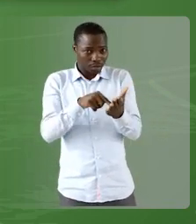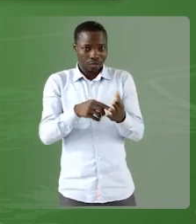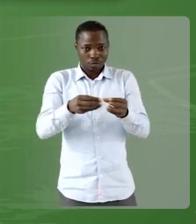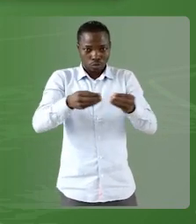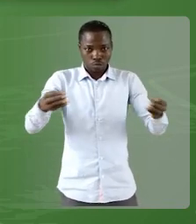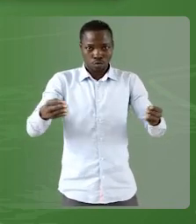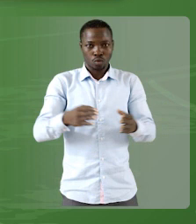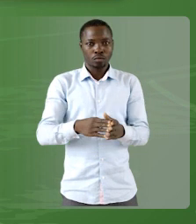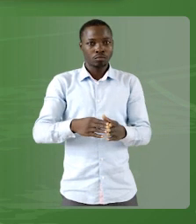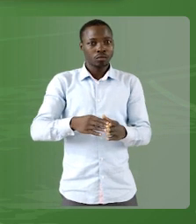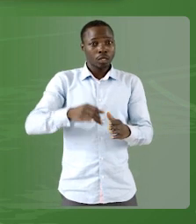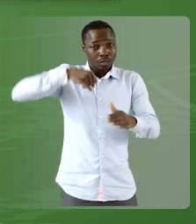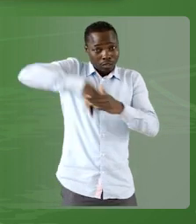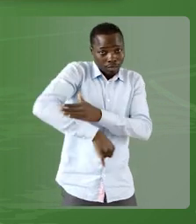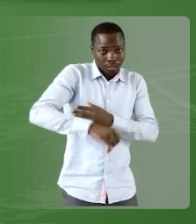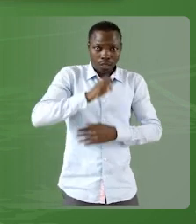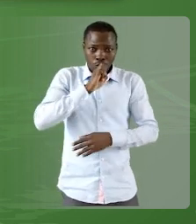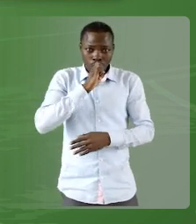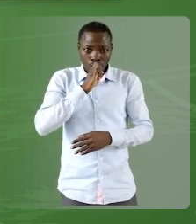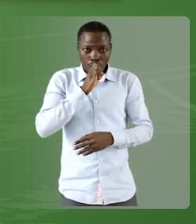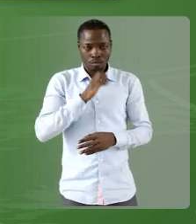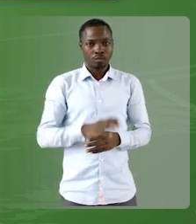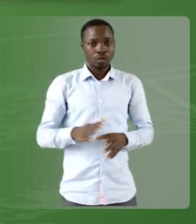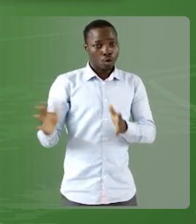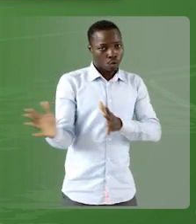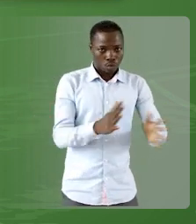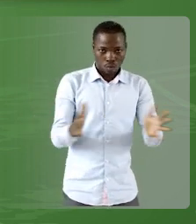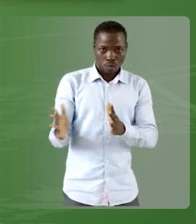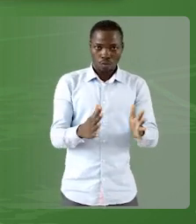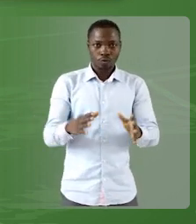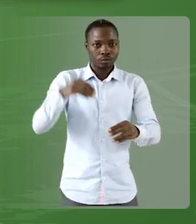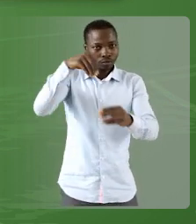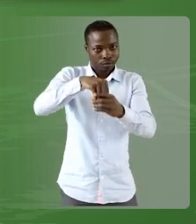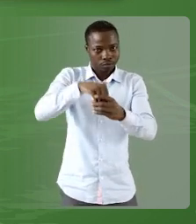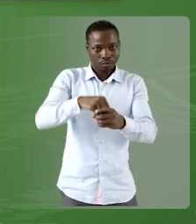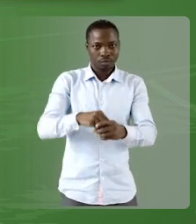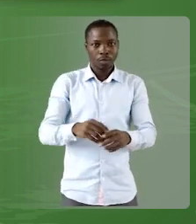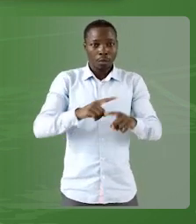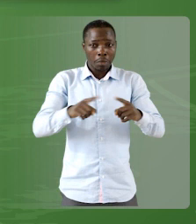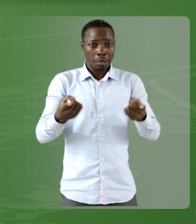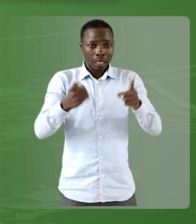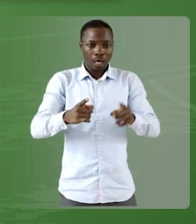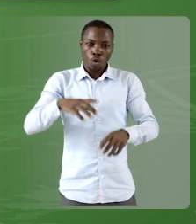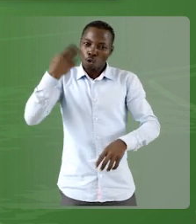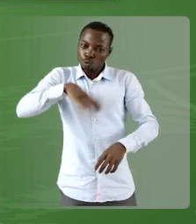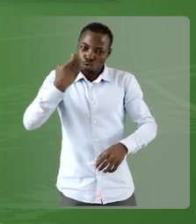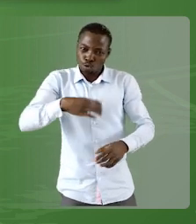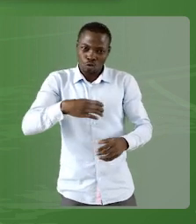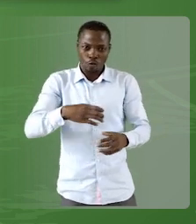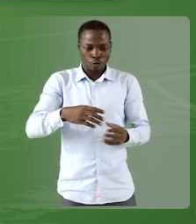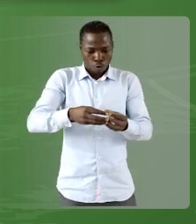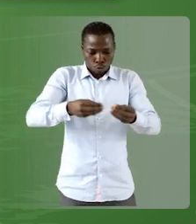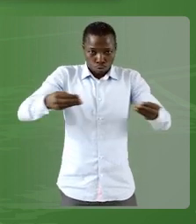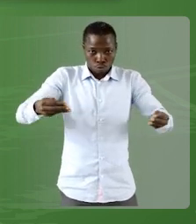sol immergé laisse échapper des bulles d'air. Mais lorsqu'il est chauffé,